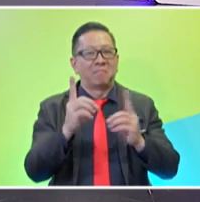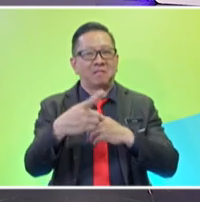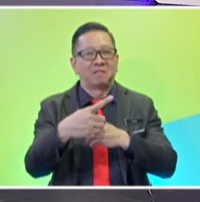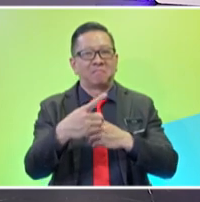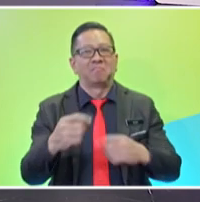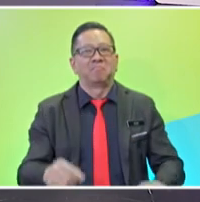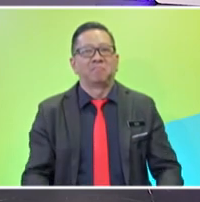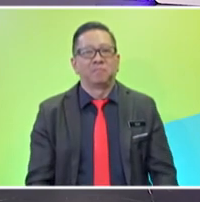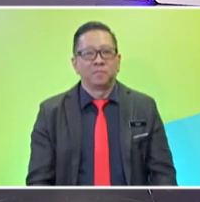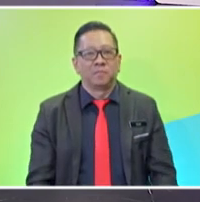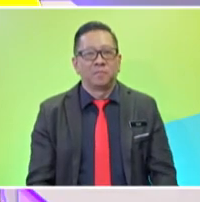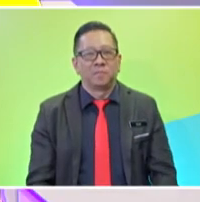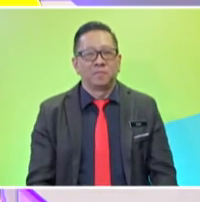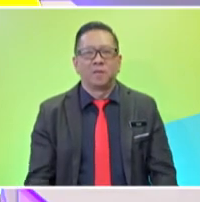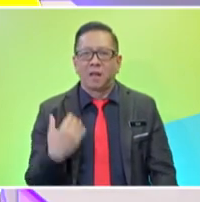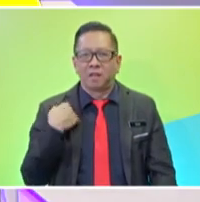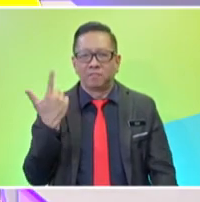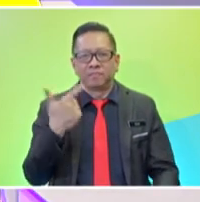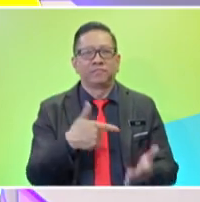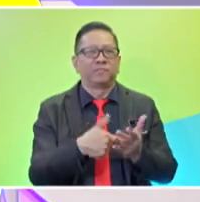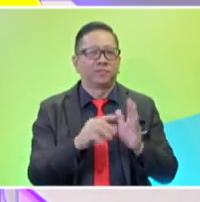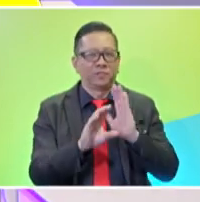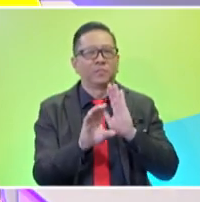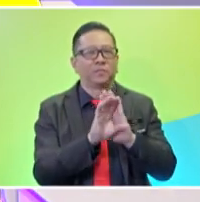lagi satu lagi ya ini